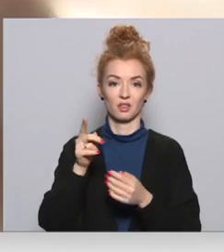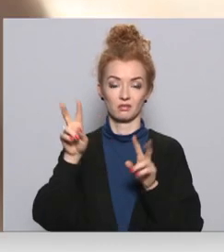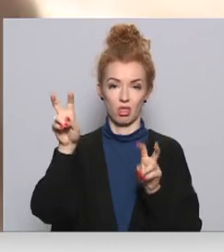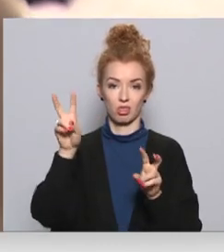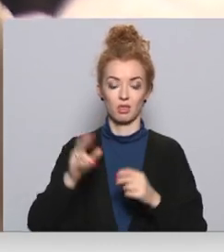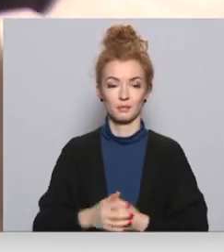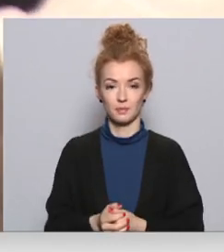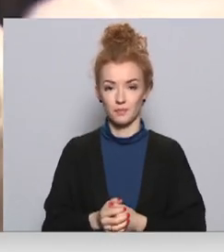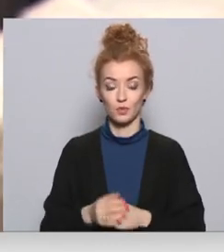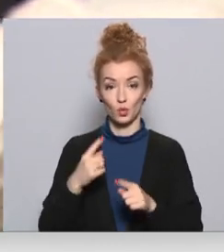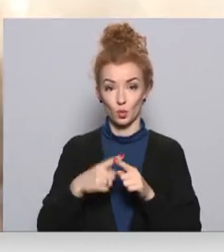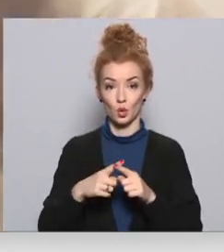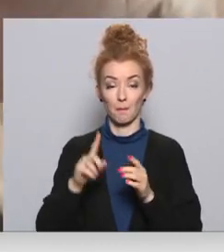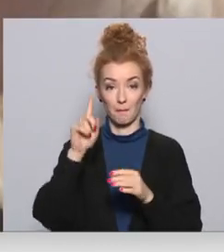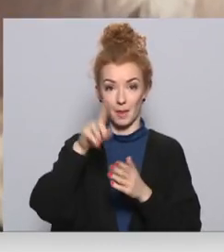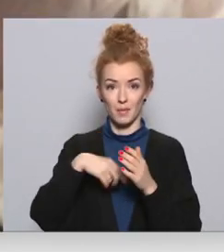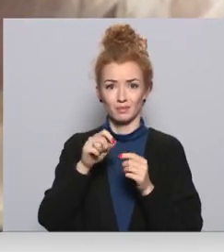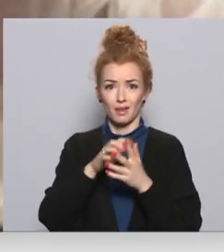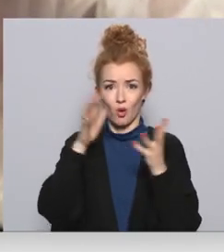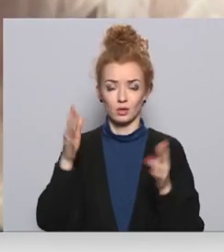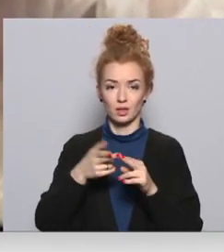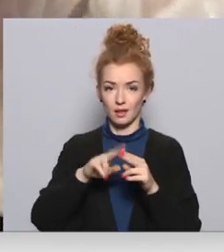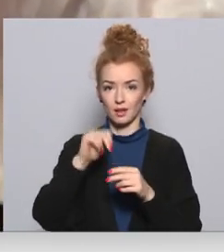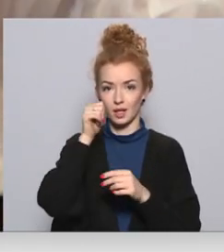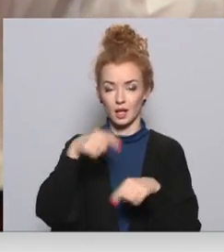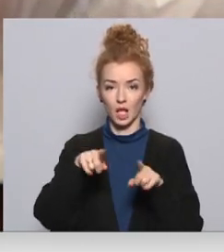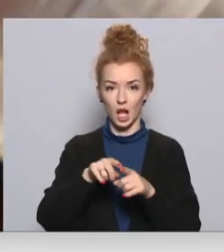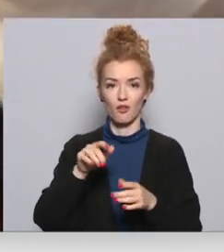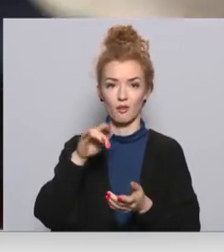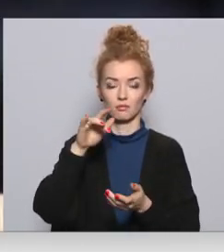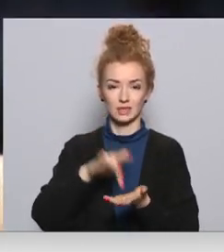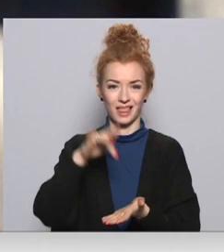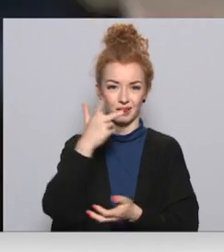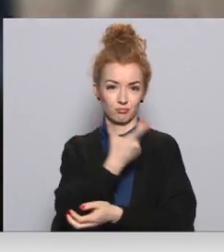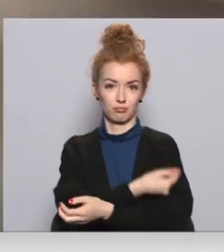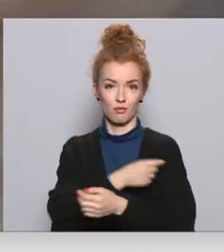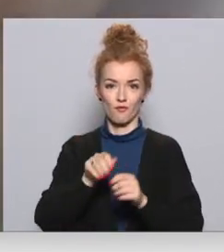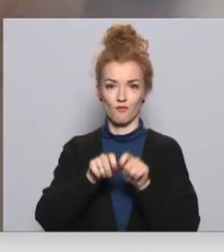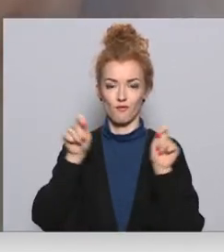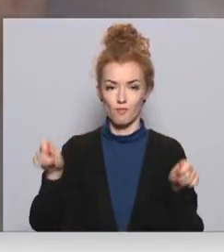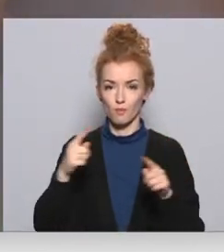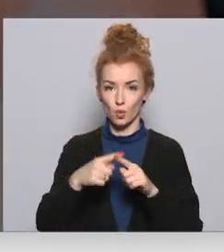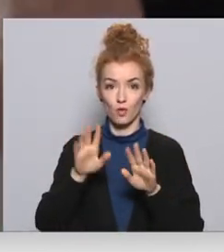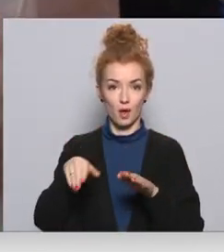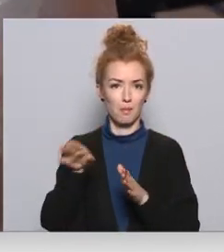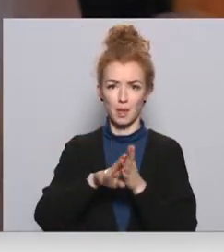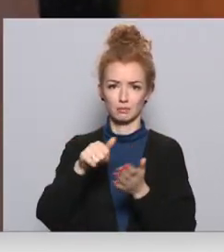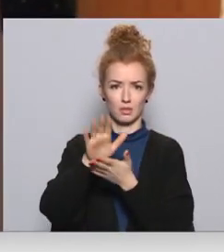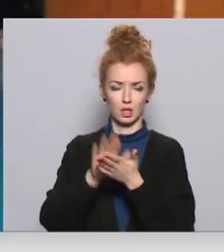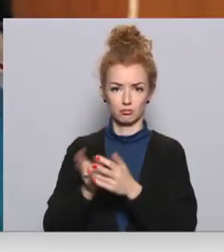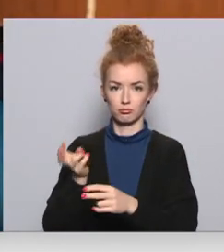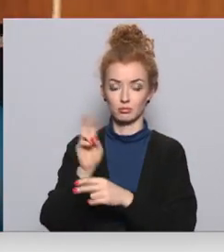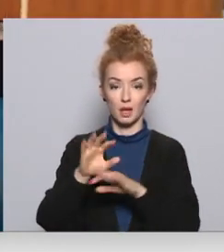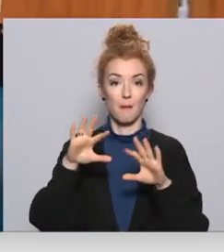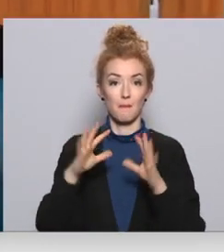vairāk. Pieprasījuma dēļ rīt darbu sāks arī trīs lielie vakcinācijas centri. Uz tiem arī var doties iepriekš nepiesakoties, taču